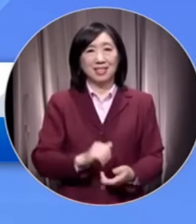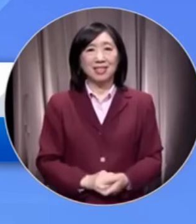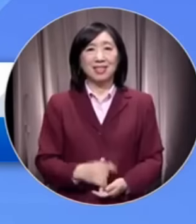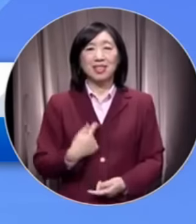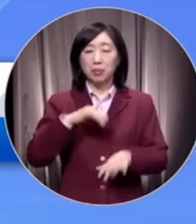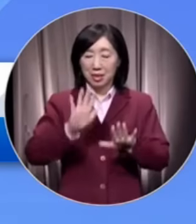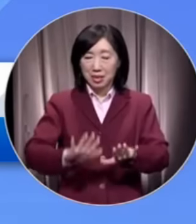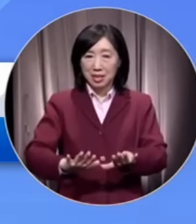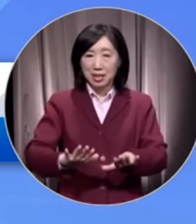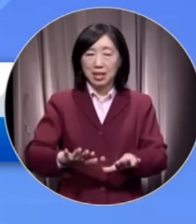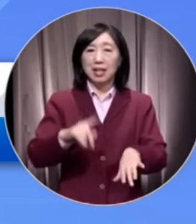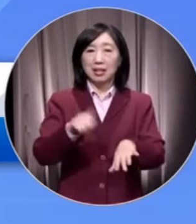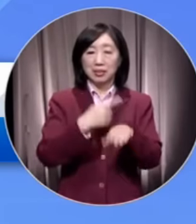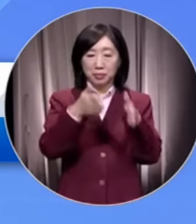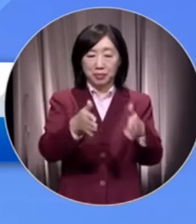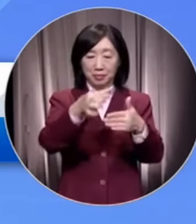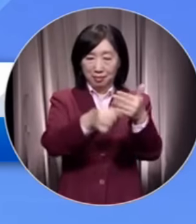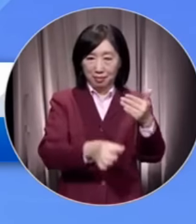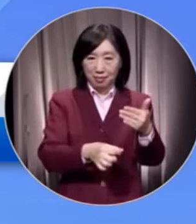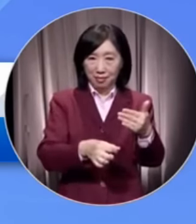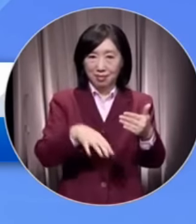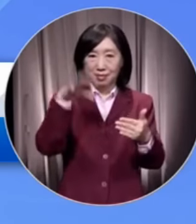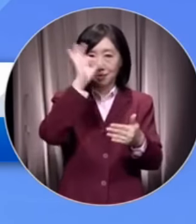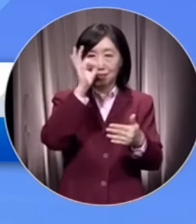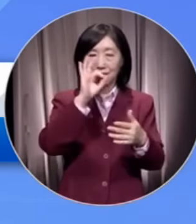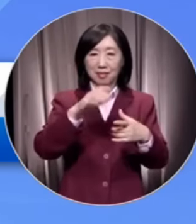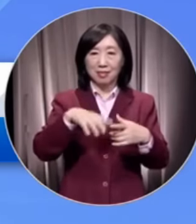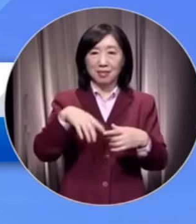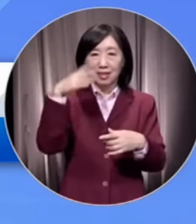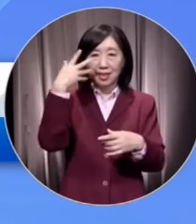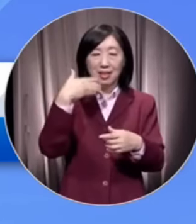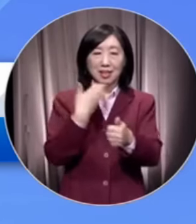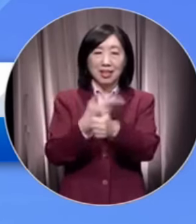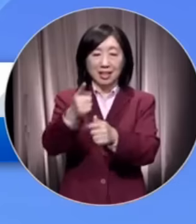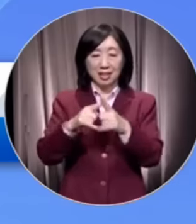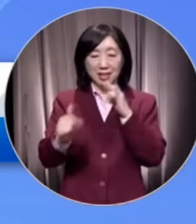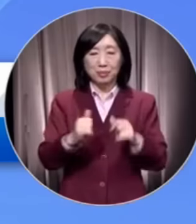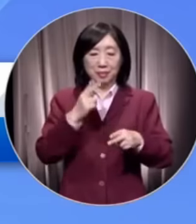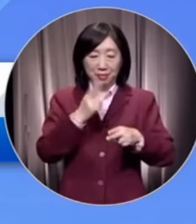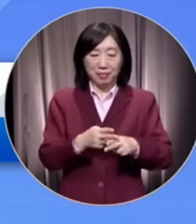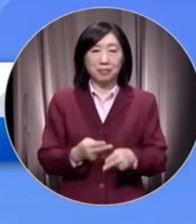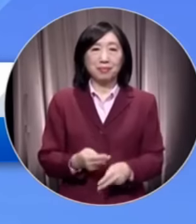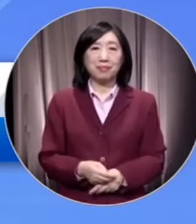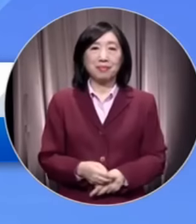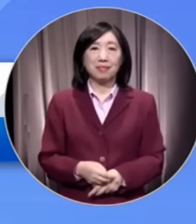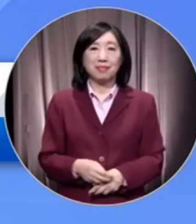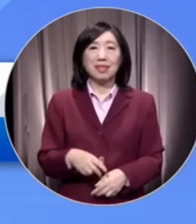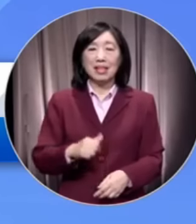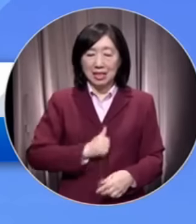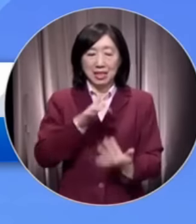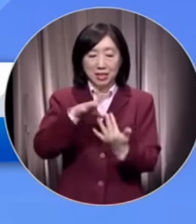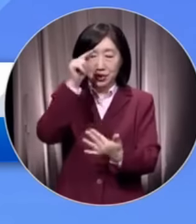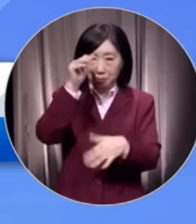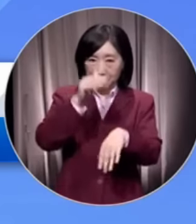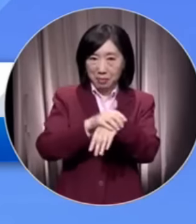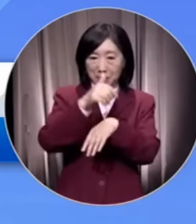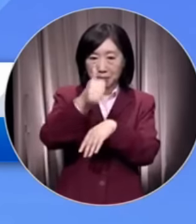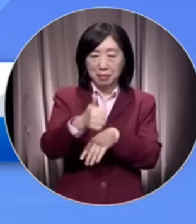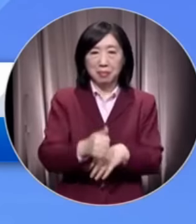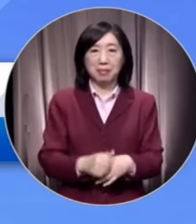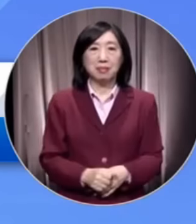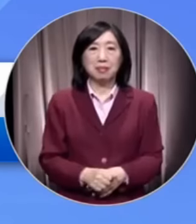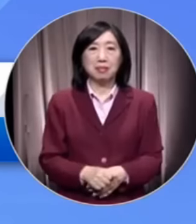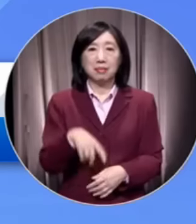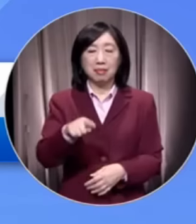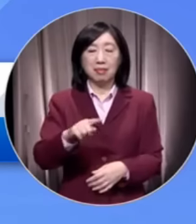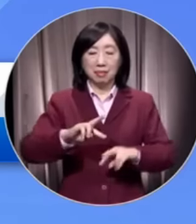好的从制度上面找回台湾人对民主的信任，让真正选贤与能的这个风气做